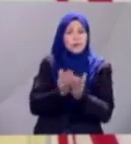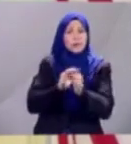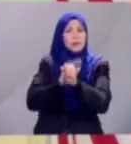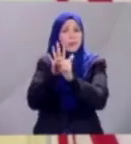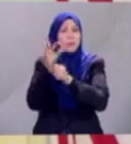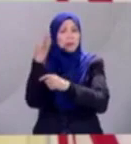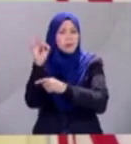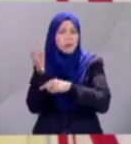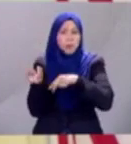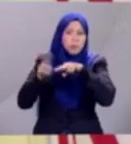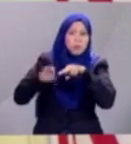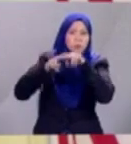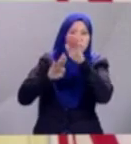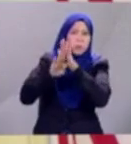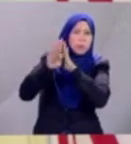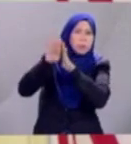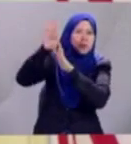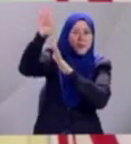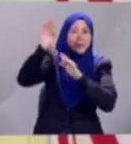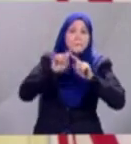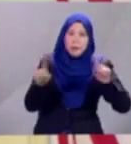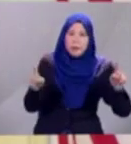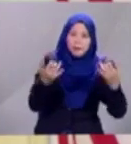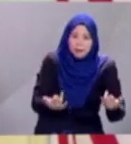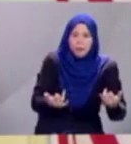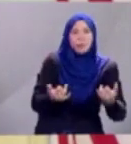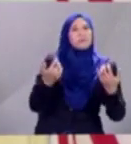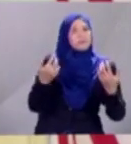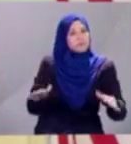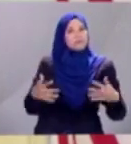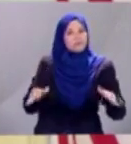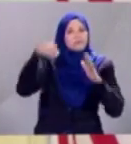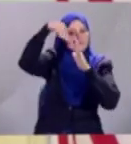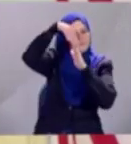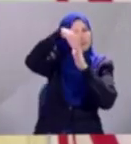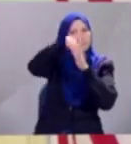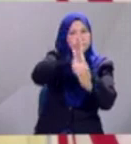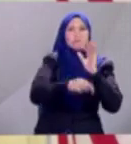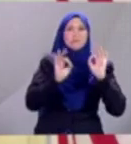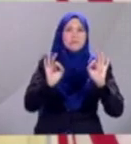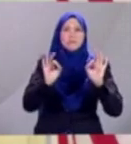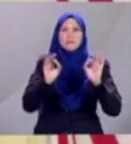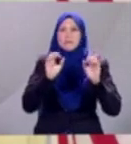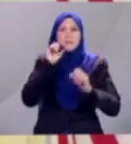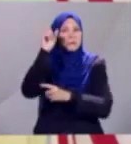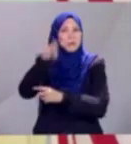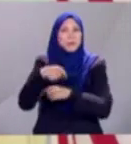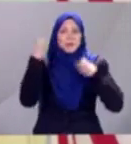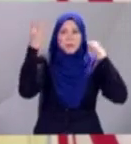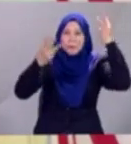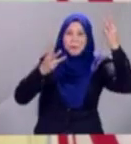positifnya meningkat mendadak dan sebagainya, pada hari ini kita lihat sudah pun menurun. Tidak ada kebimbangan lagi dari